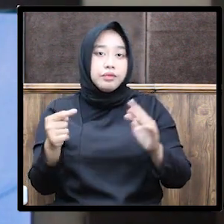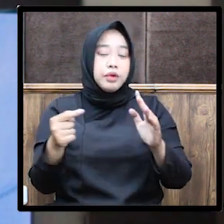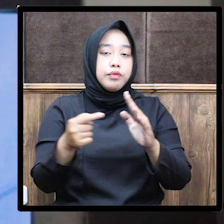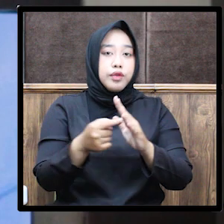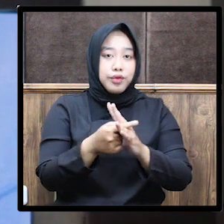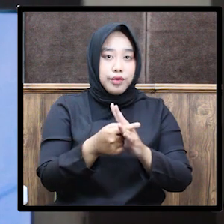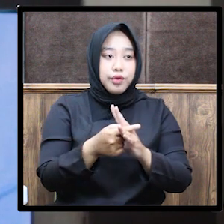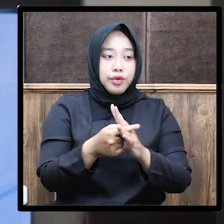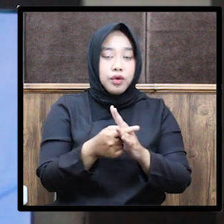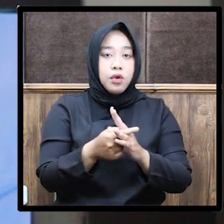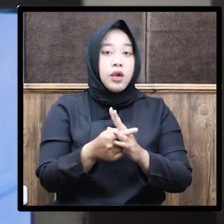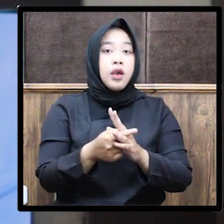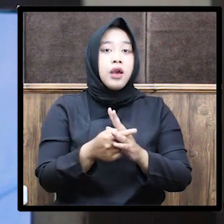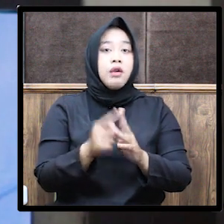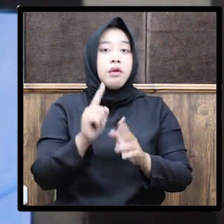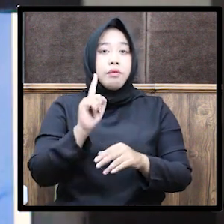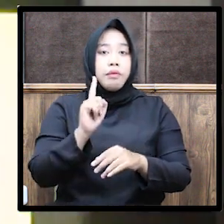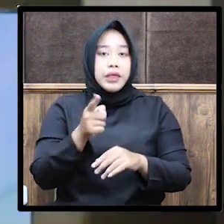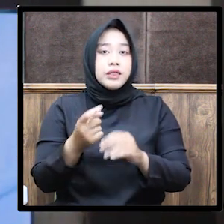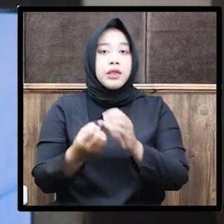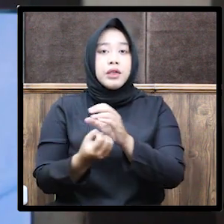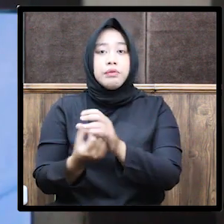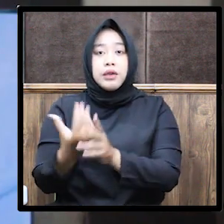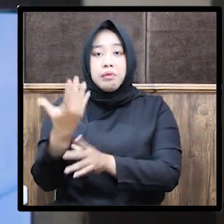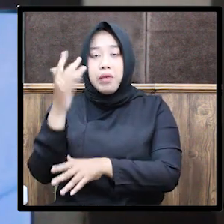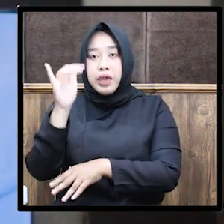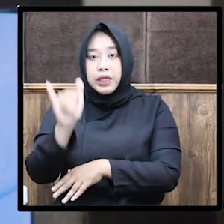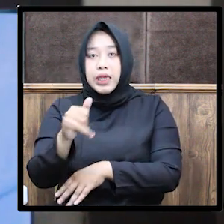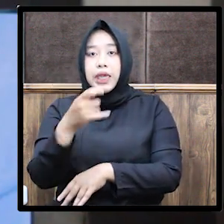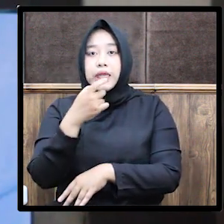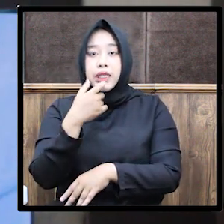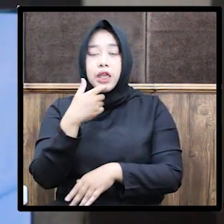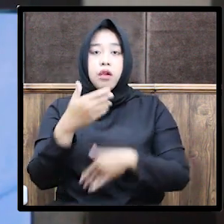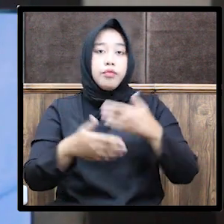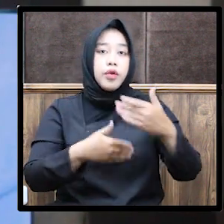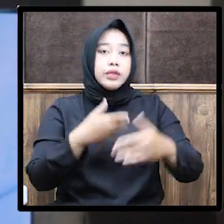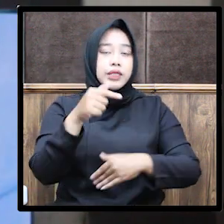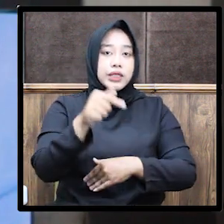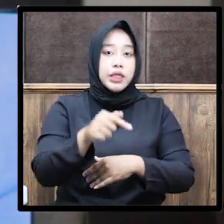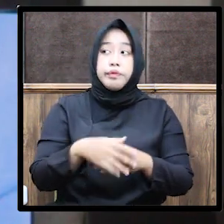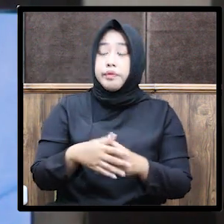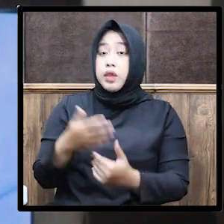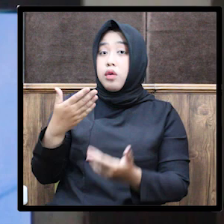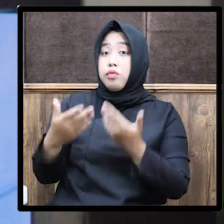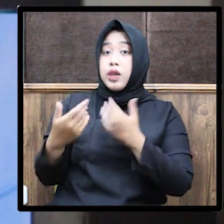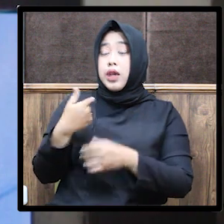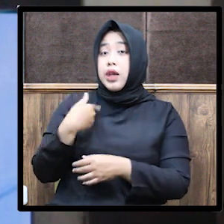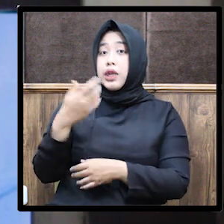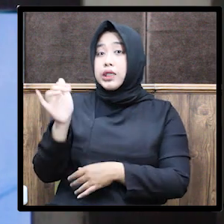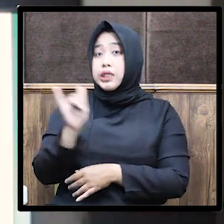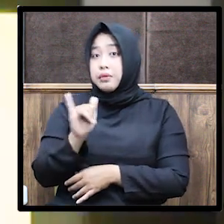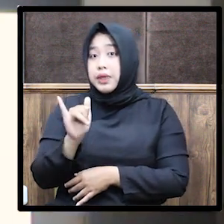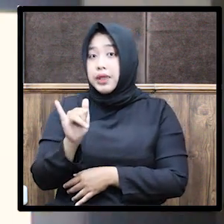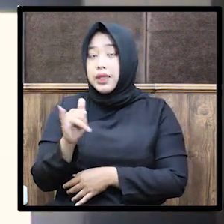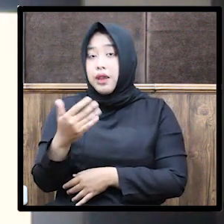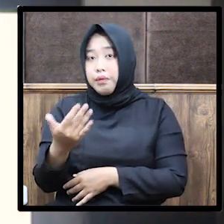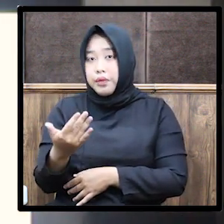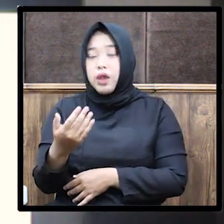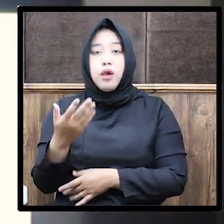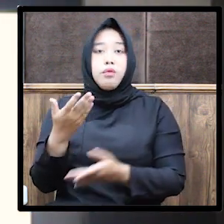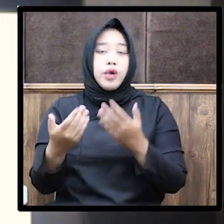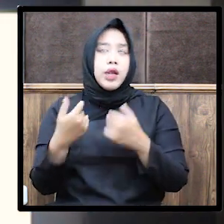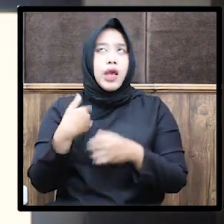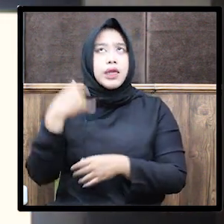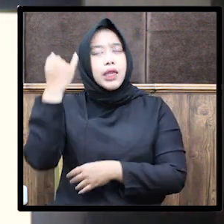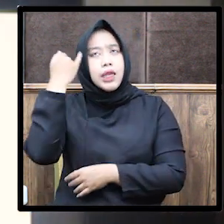akan lama kelamaan akan semakin berkembang begitu ya terkait dengan penyelenggaranya. Nah, mungkin ada mungkin ide